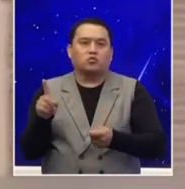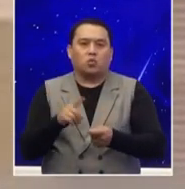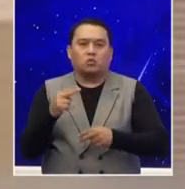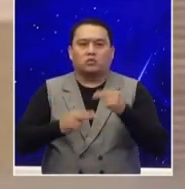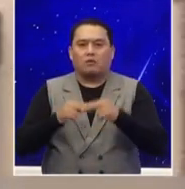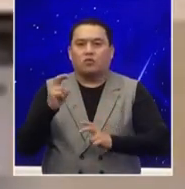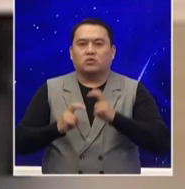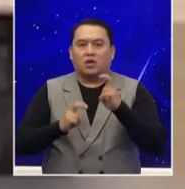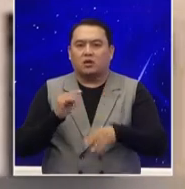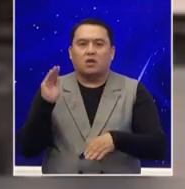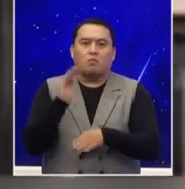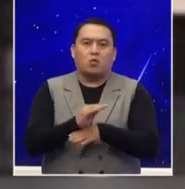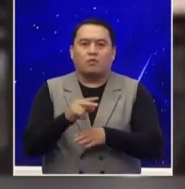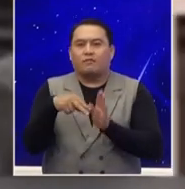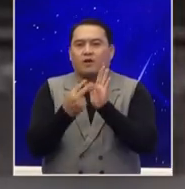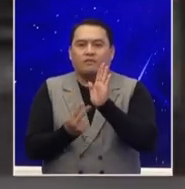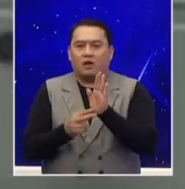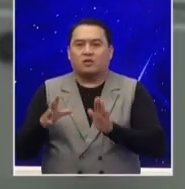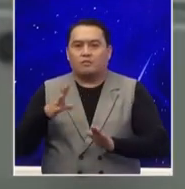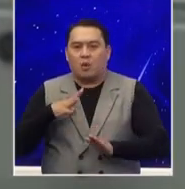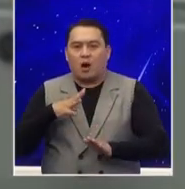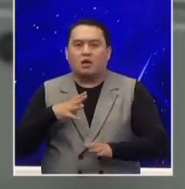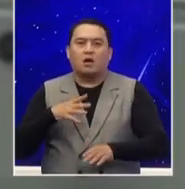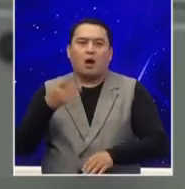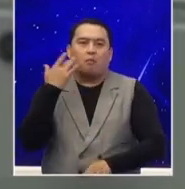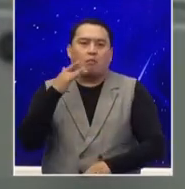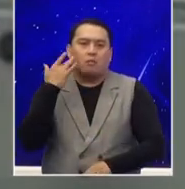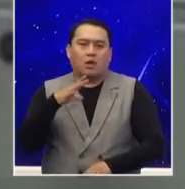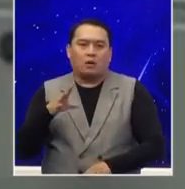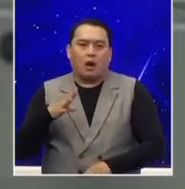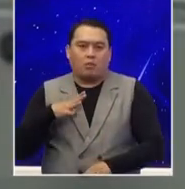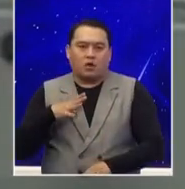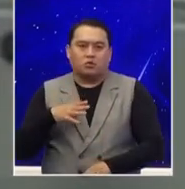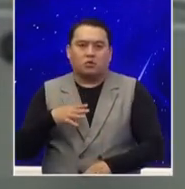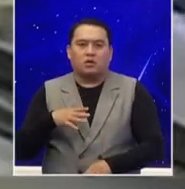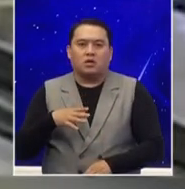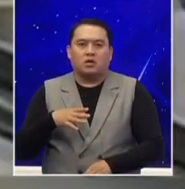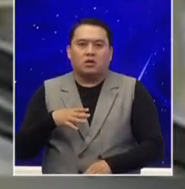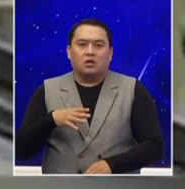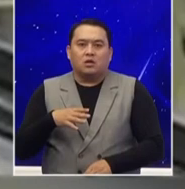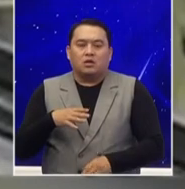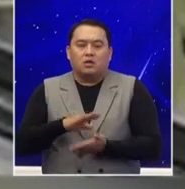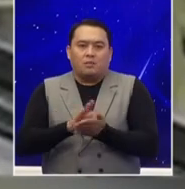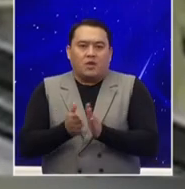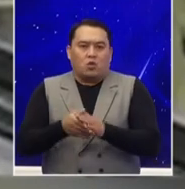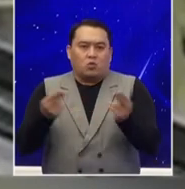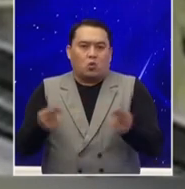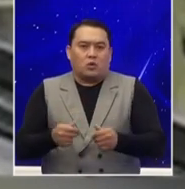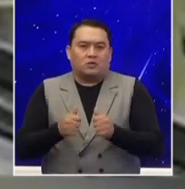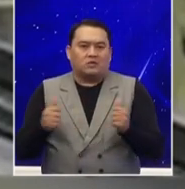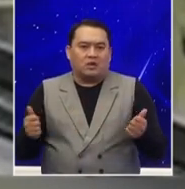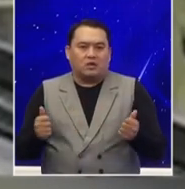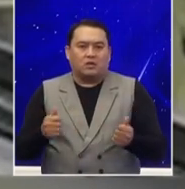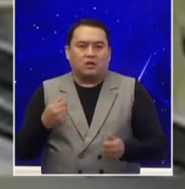строительстве завода дополним в мая 2018 года вашингтон вышел из сделки с тегераном по инициативе